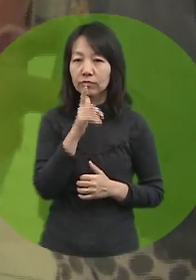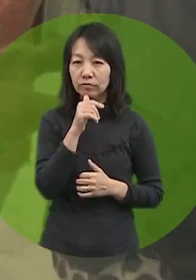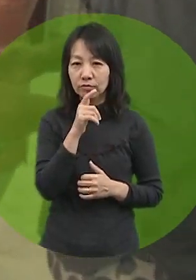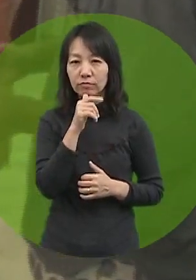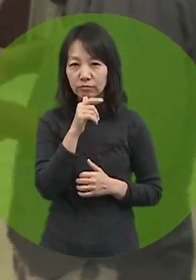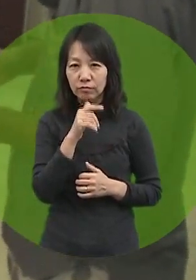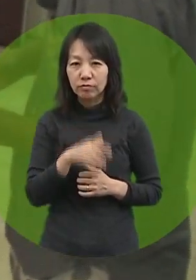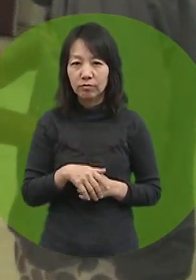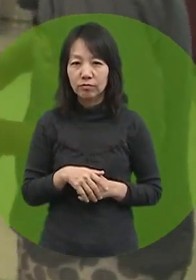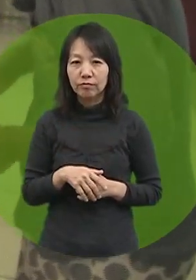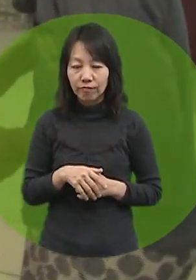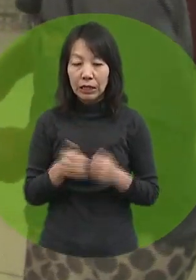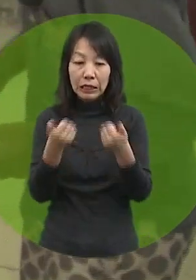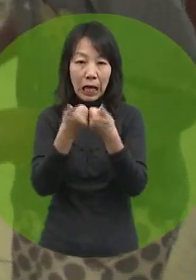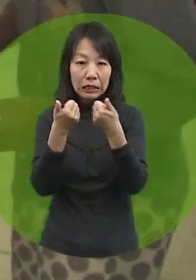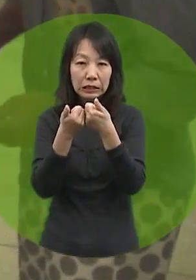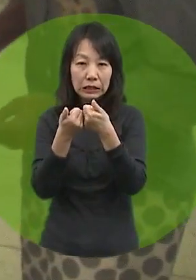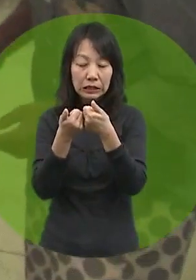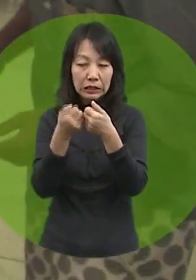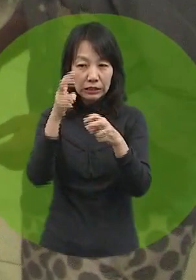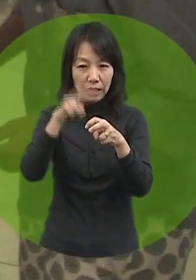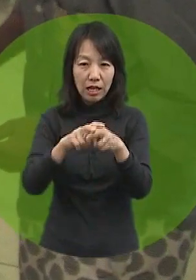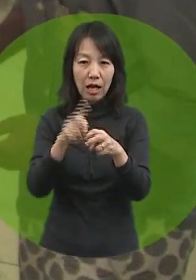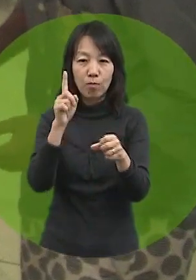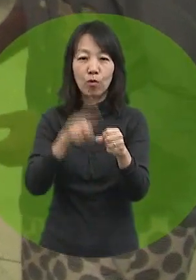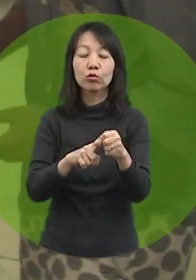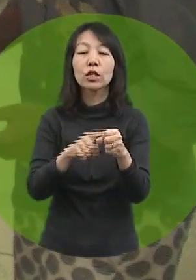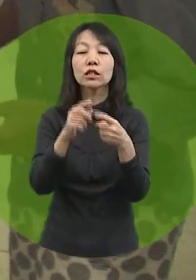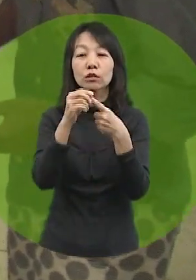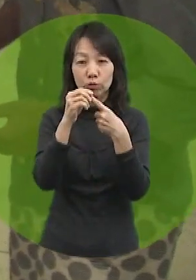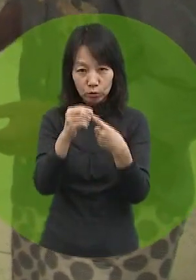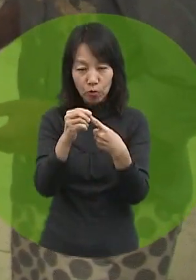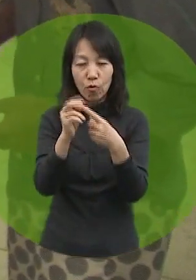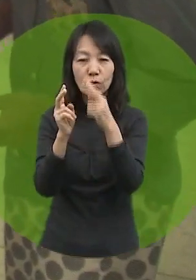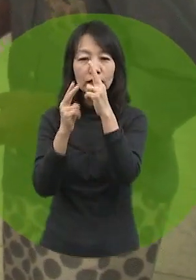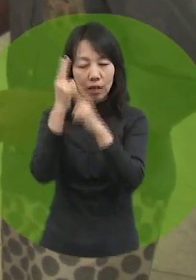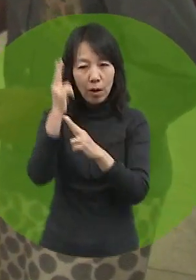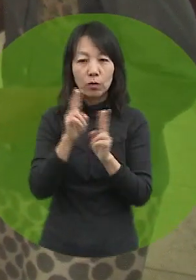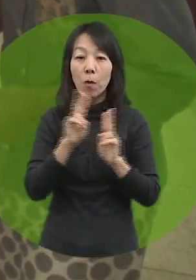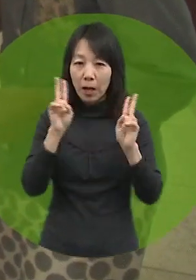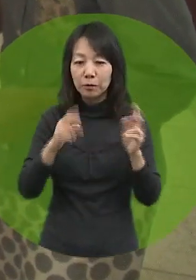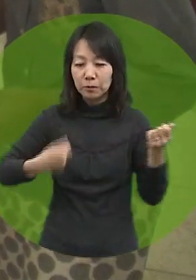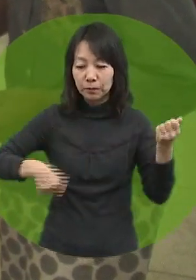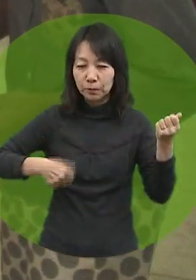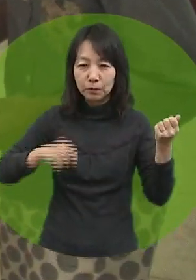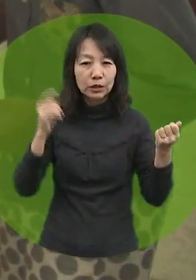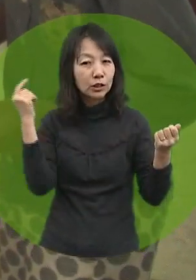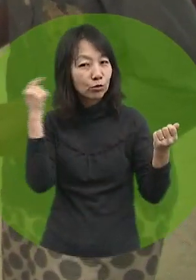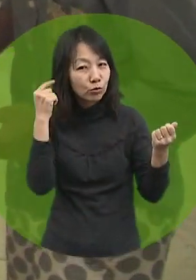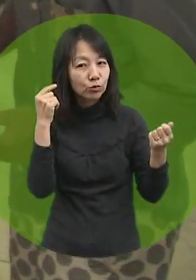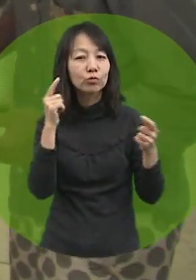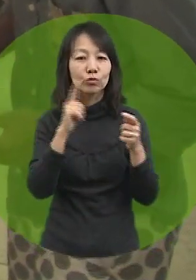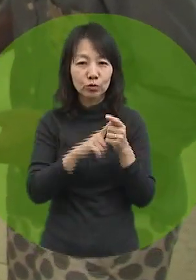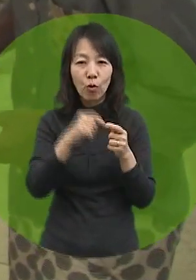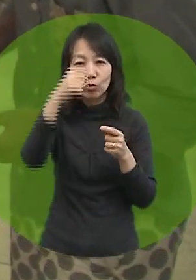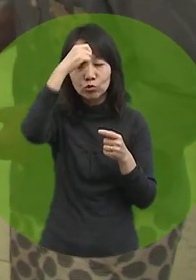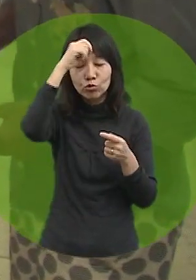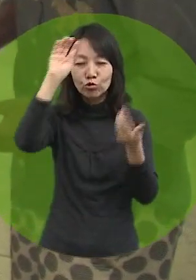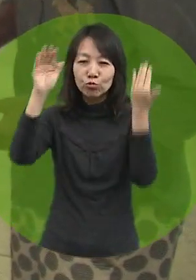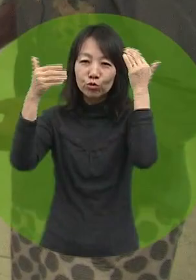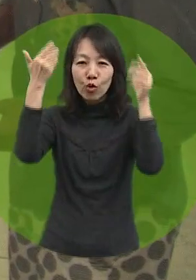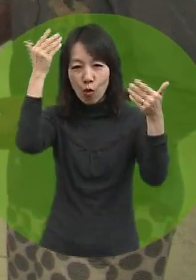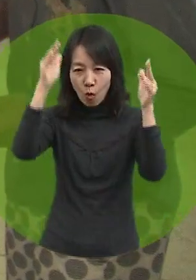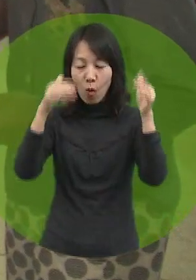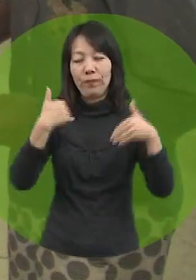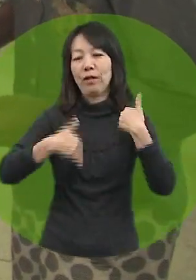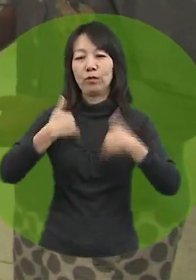この動きは。 あの会議に出席するためと、あと沖縄の音楽を聴くためと、あの琉球舞踊を楽しむためです。